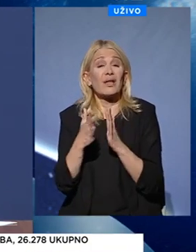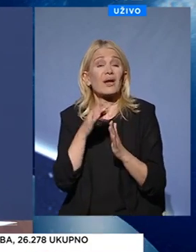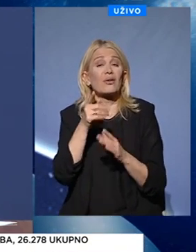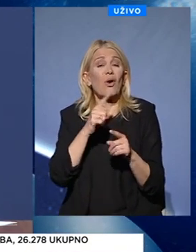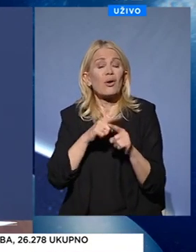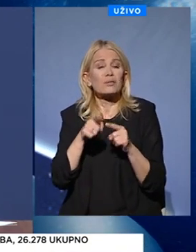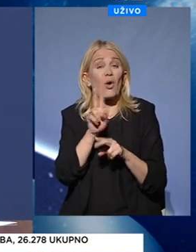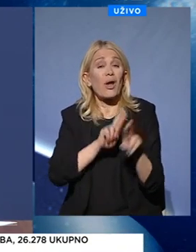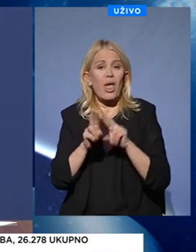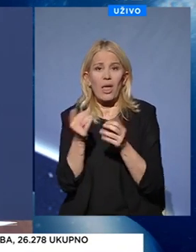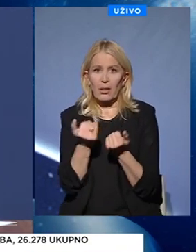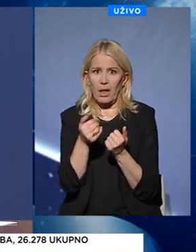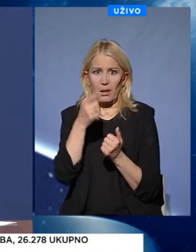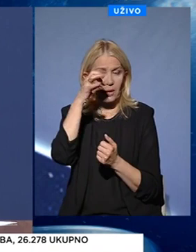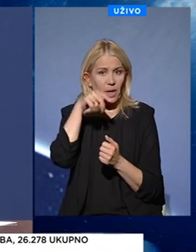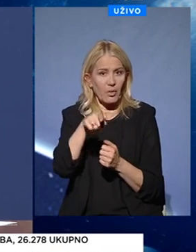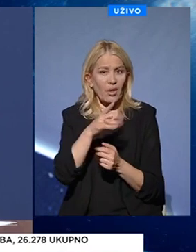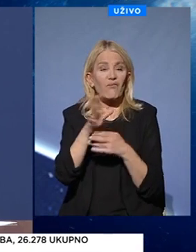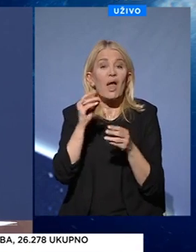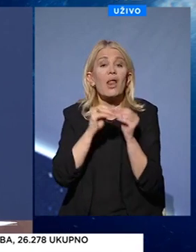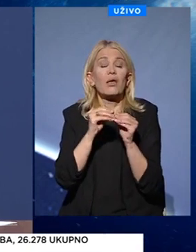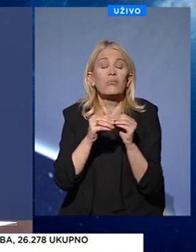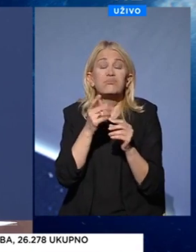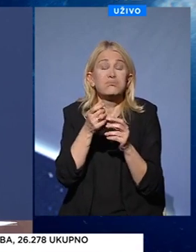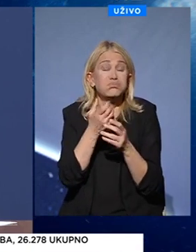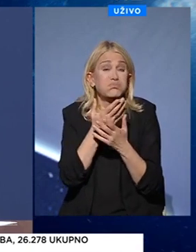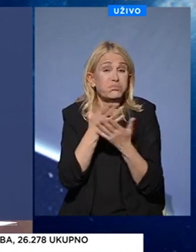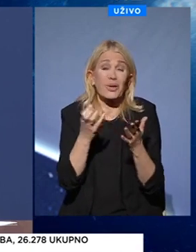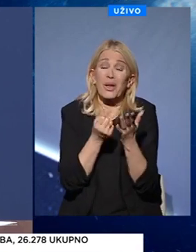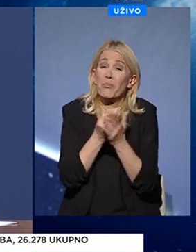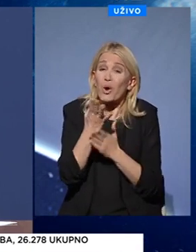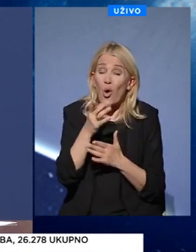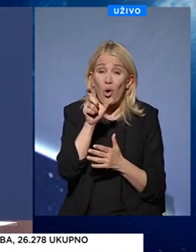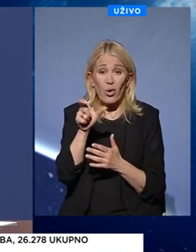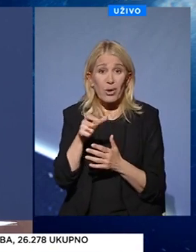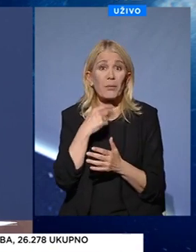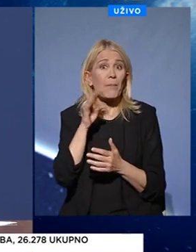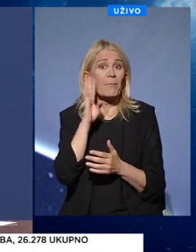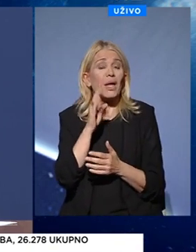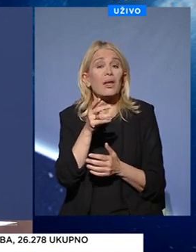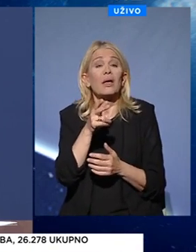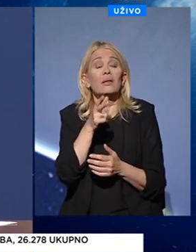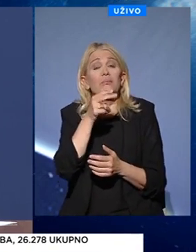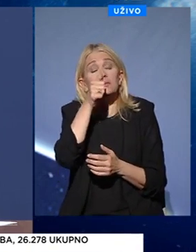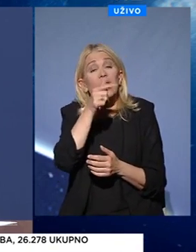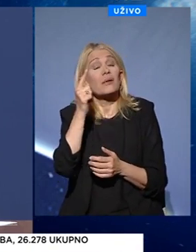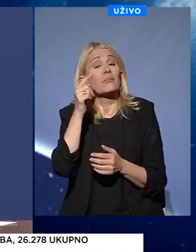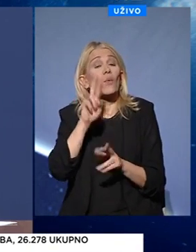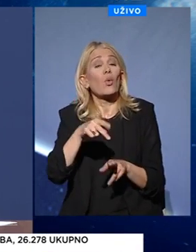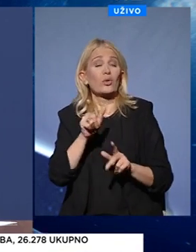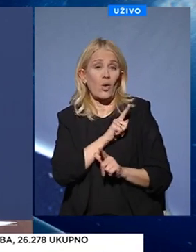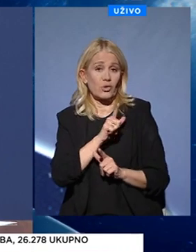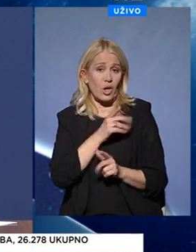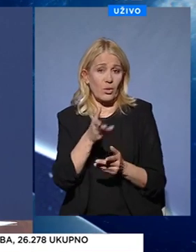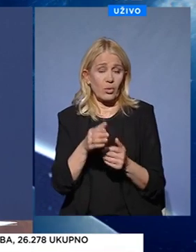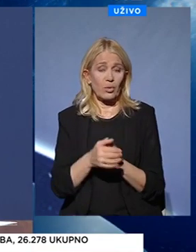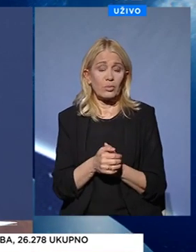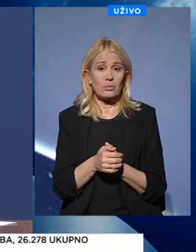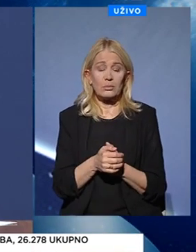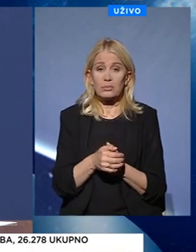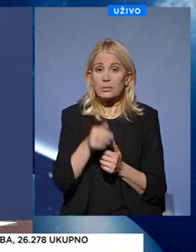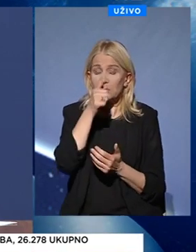zbog nege deteta? Veliki je broj ovakvih primera, te je majkama važno da znaju šta mogu da očekuju. Što